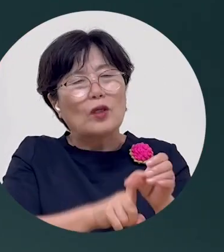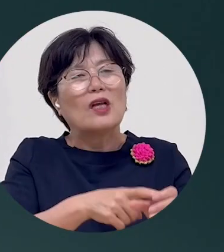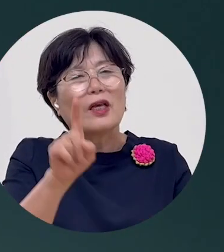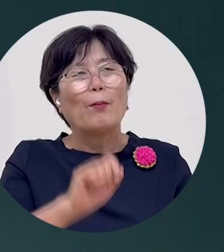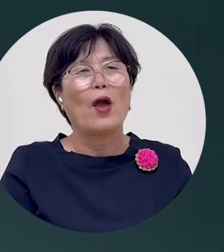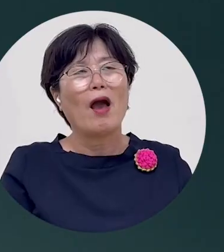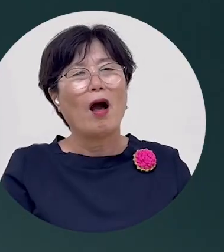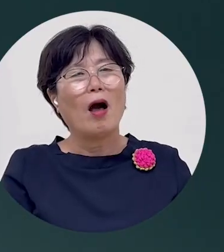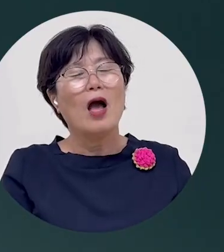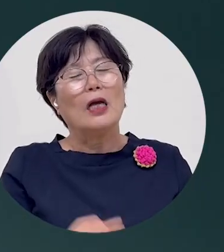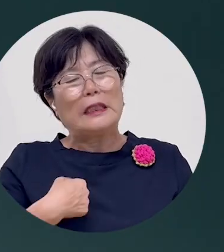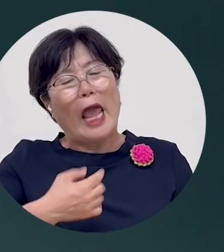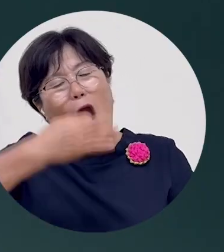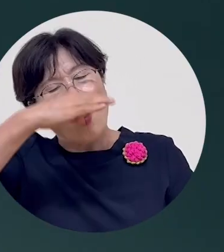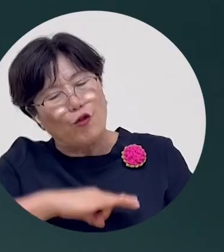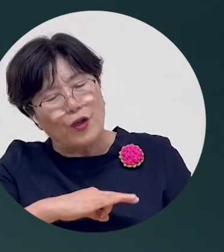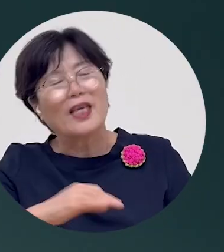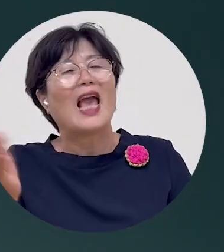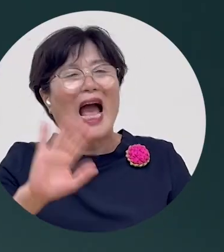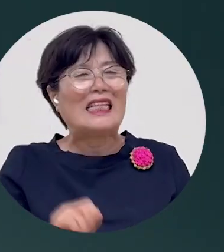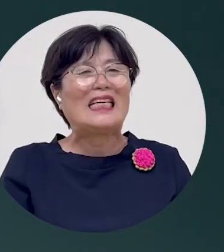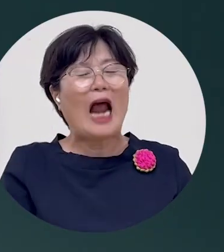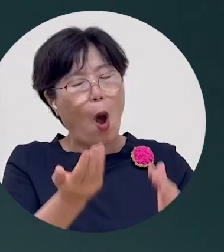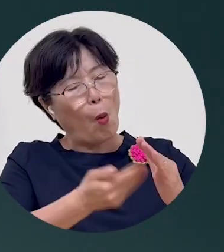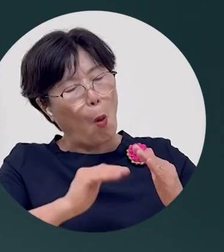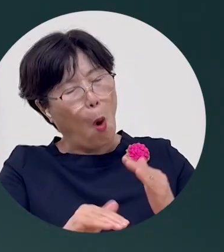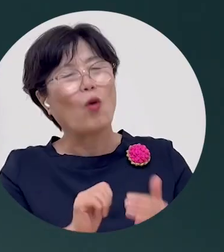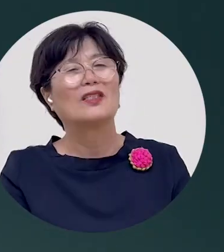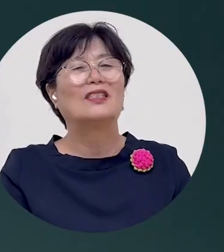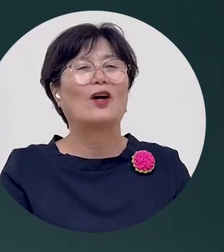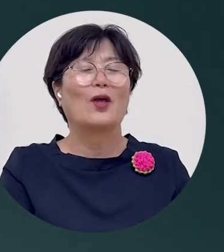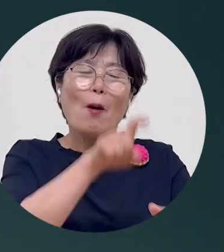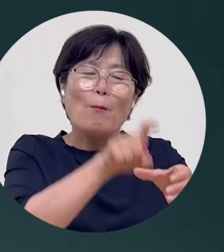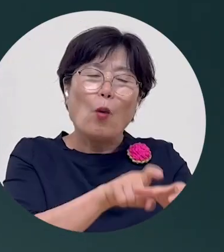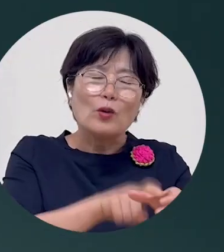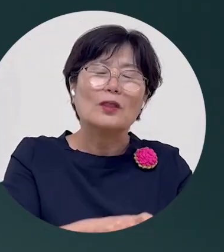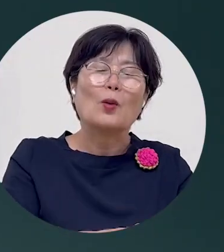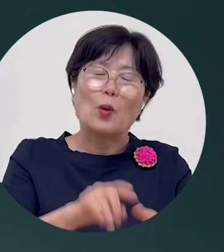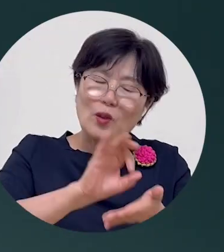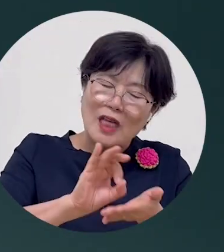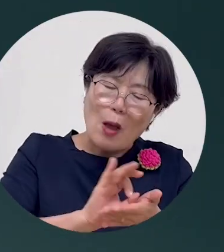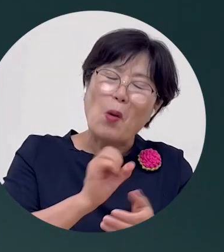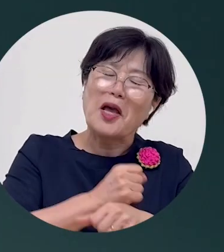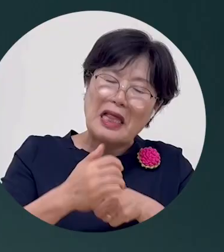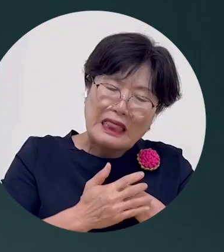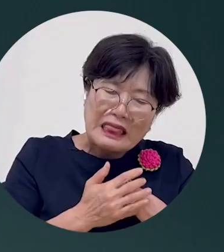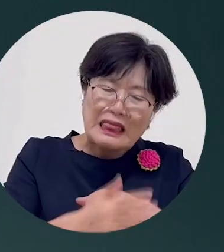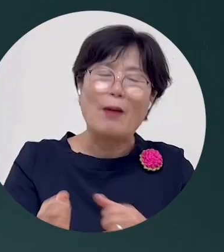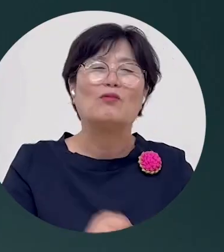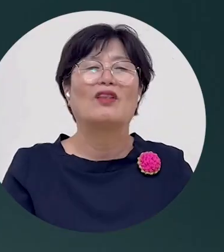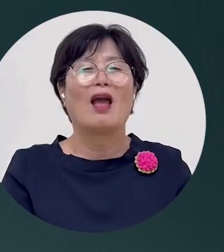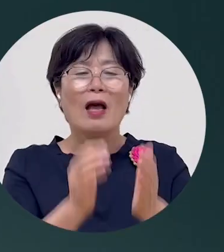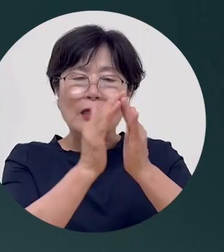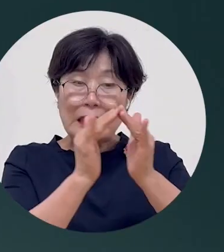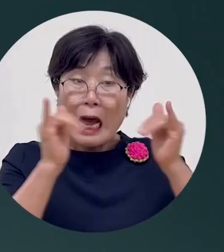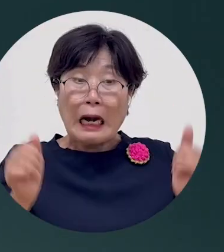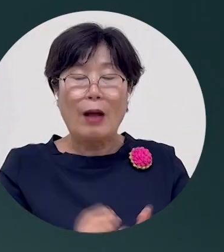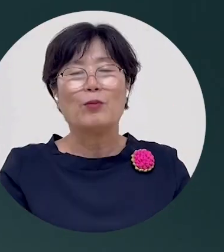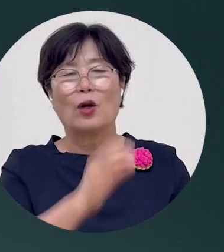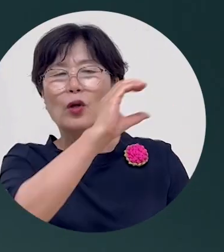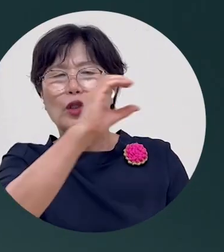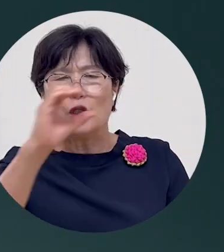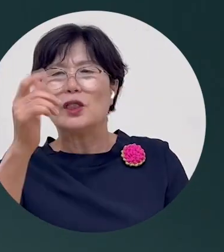자체가 사리사욕이 아닌 공익을 위해 설치되었기에 사람들은